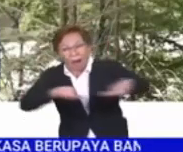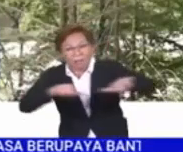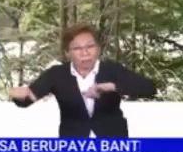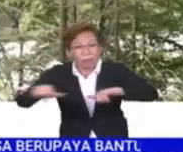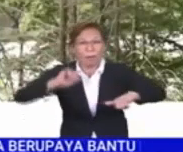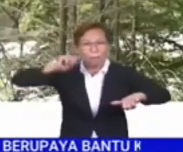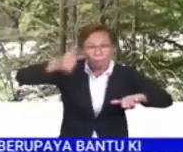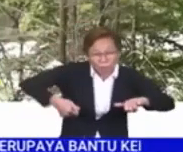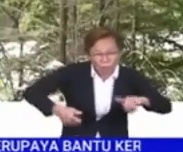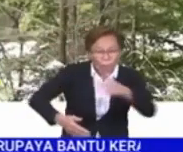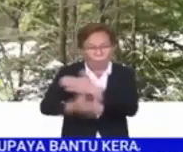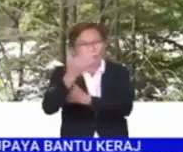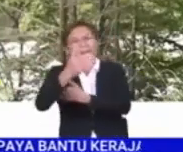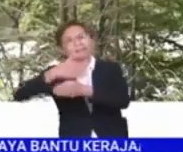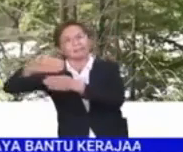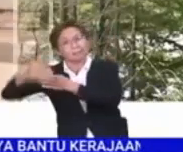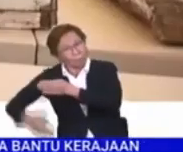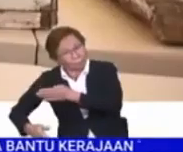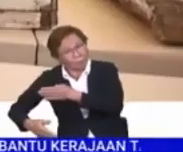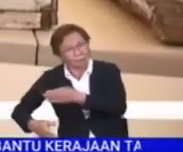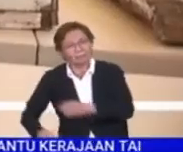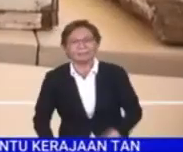berkenaan keesokan paginya.